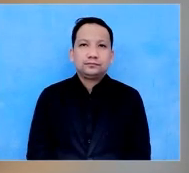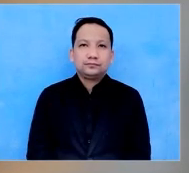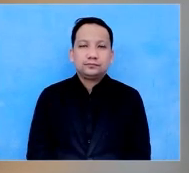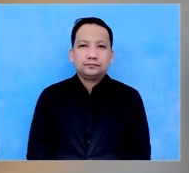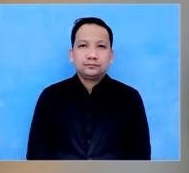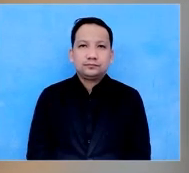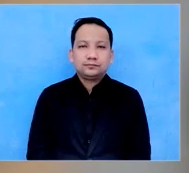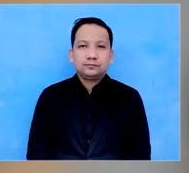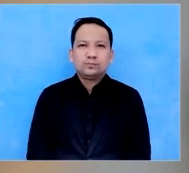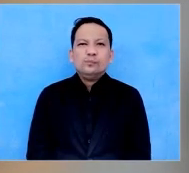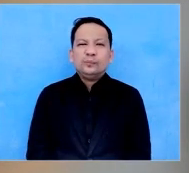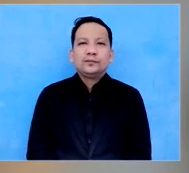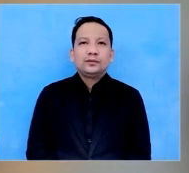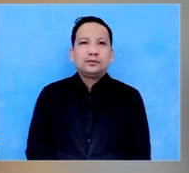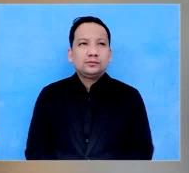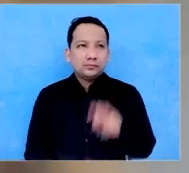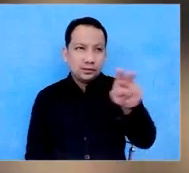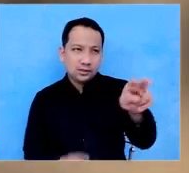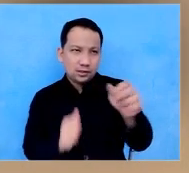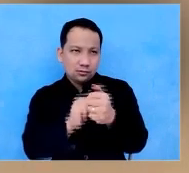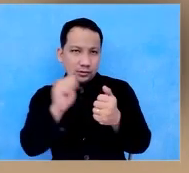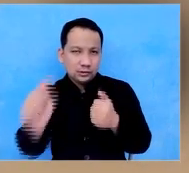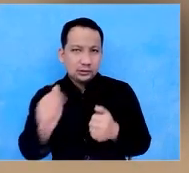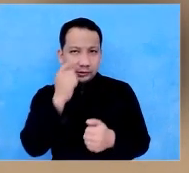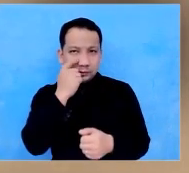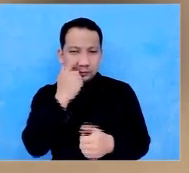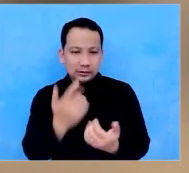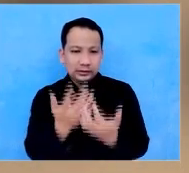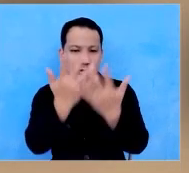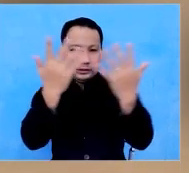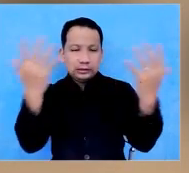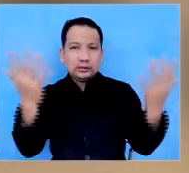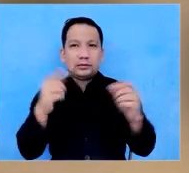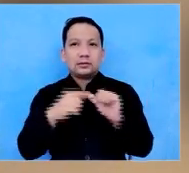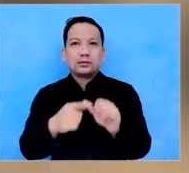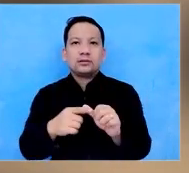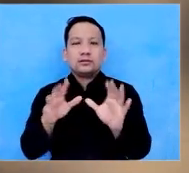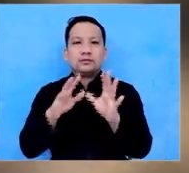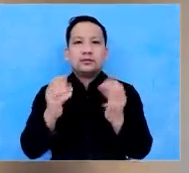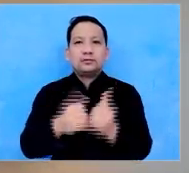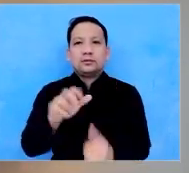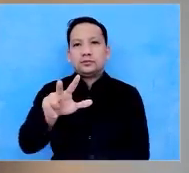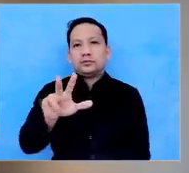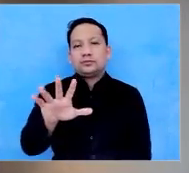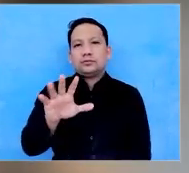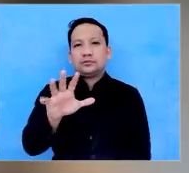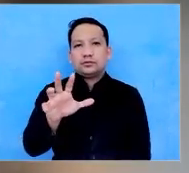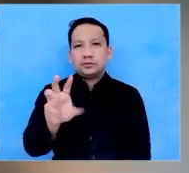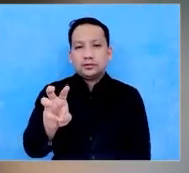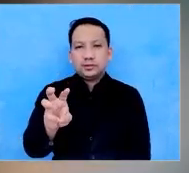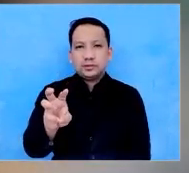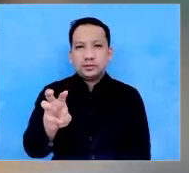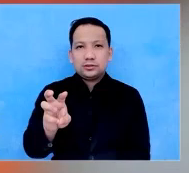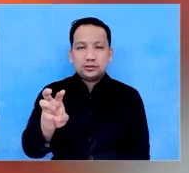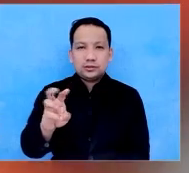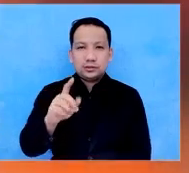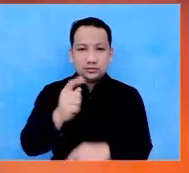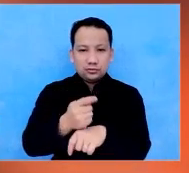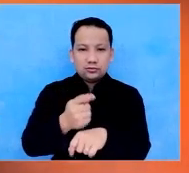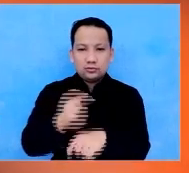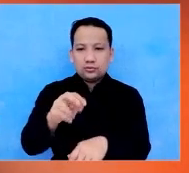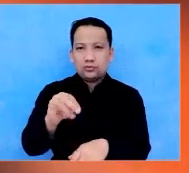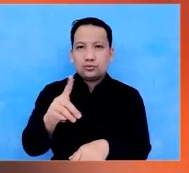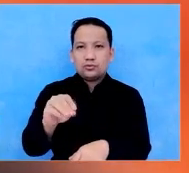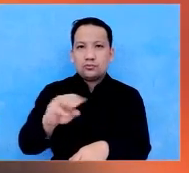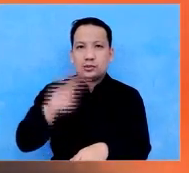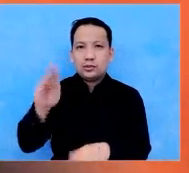Mula sa malayo pa lang ay kita na ang makapal na usok mula sa sunog na sumiklab sa barangay 35 at 36 sa Tondo, Maynila nitong Sabado.